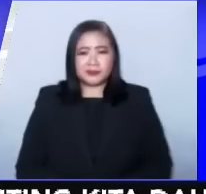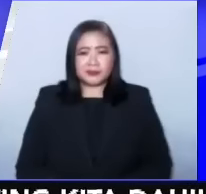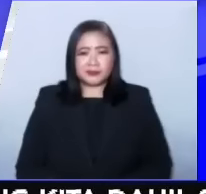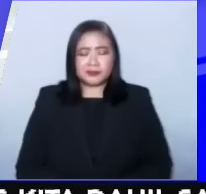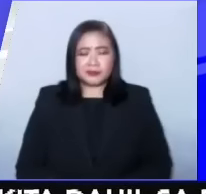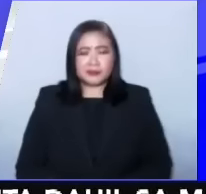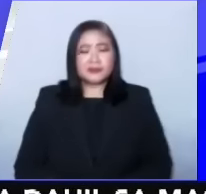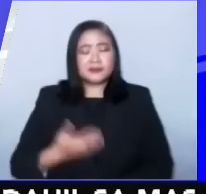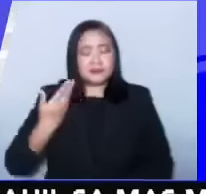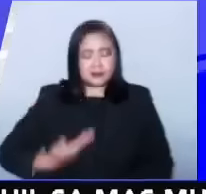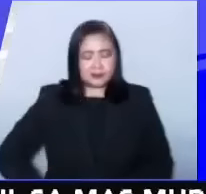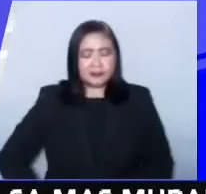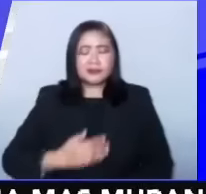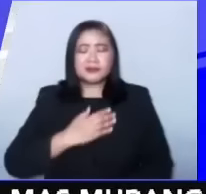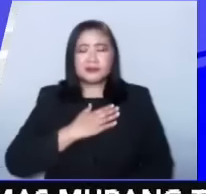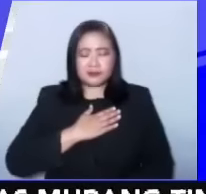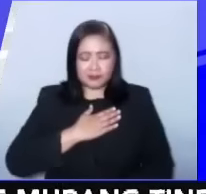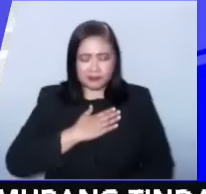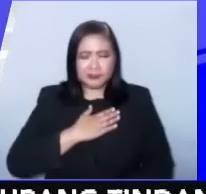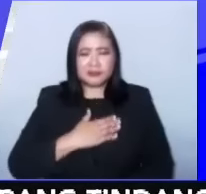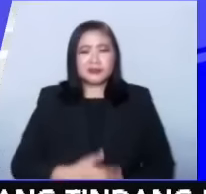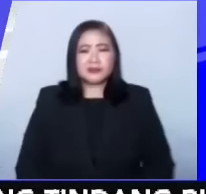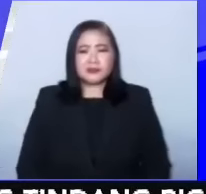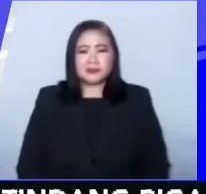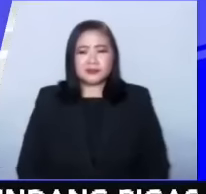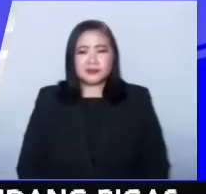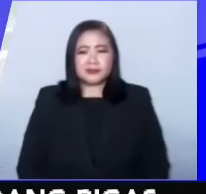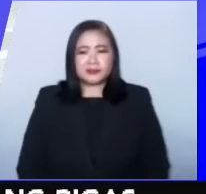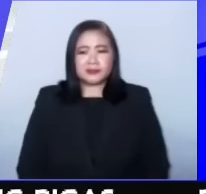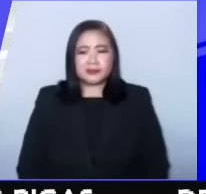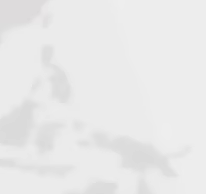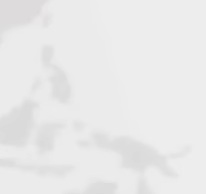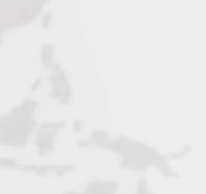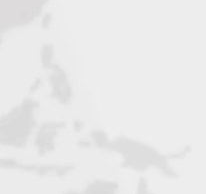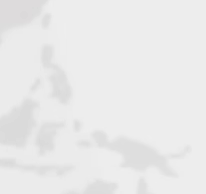EJ Gomez para sa GMA integrated